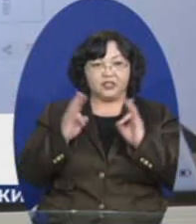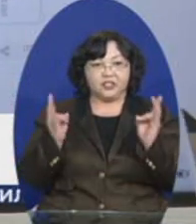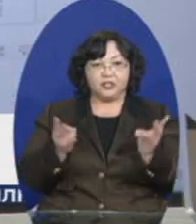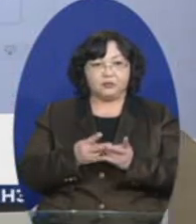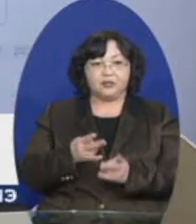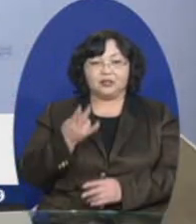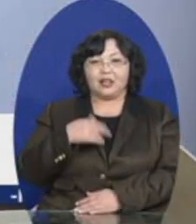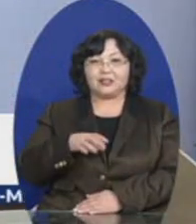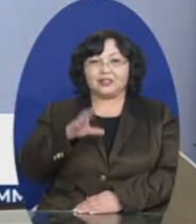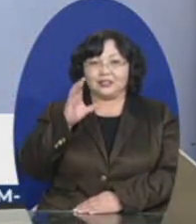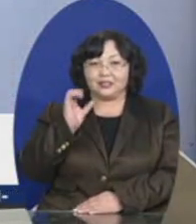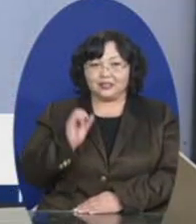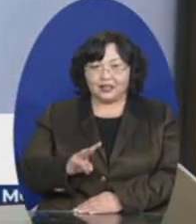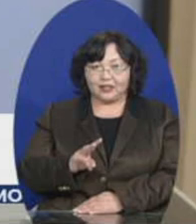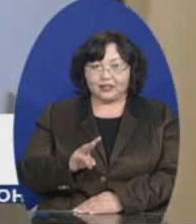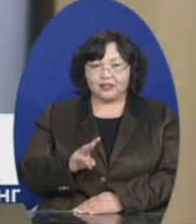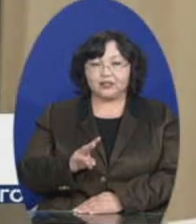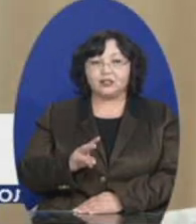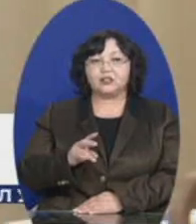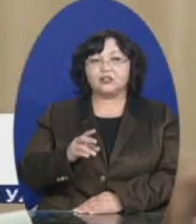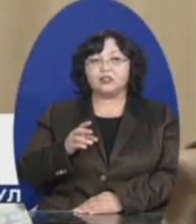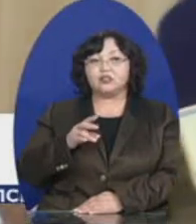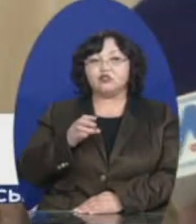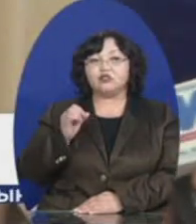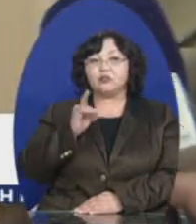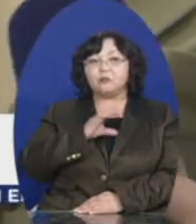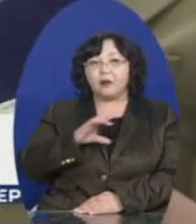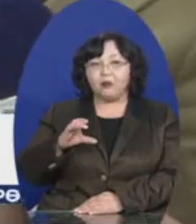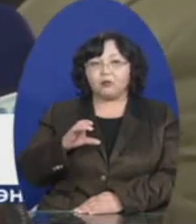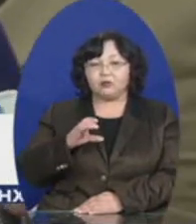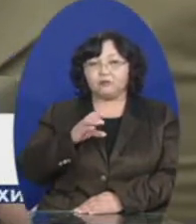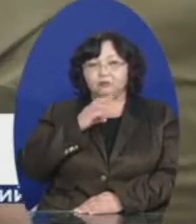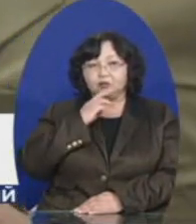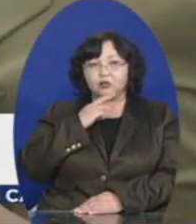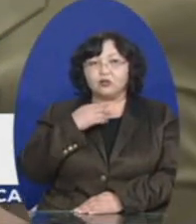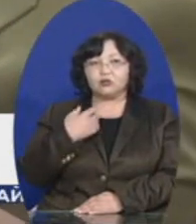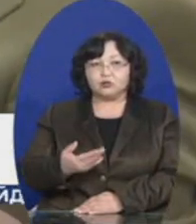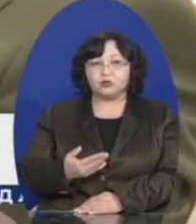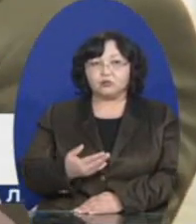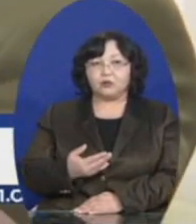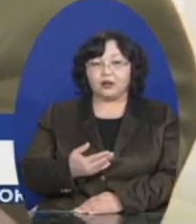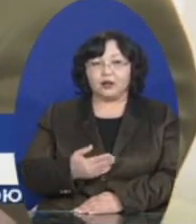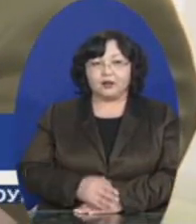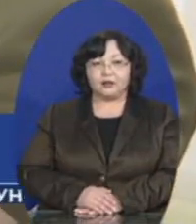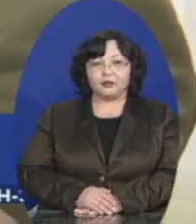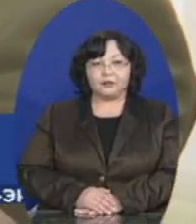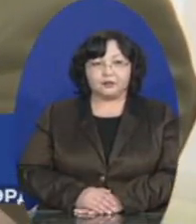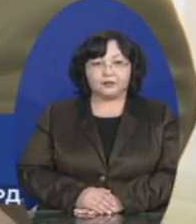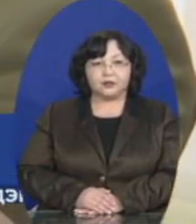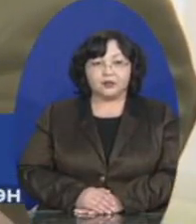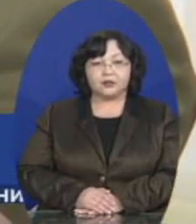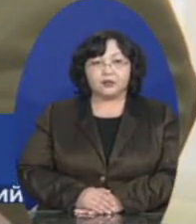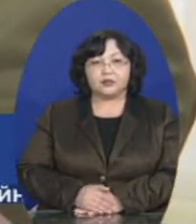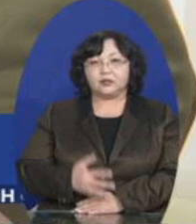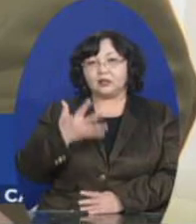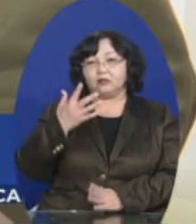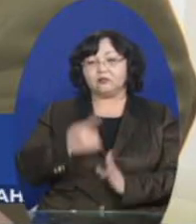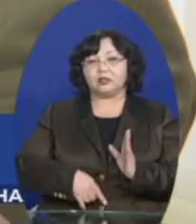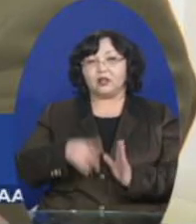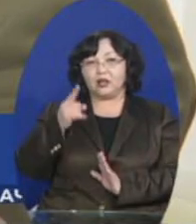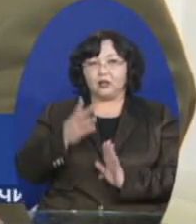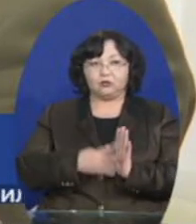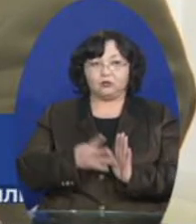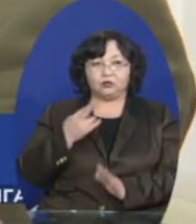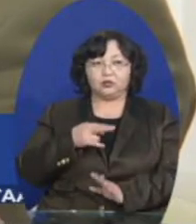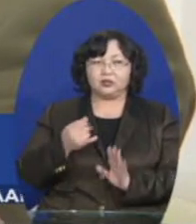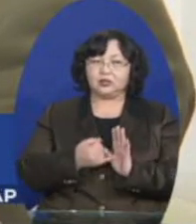өгсөн нийгмийн даатгалын ерөнхий газраас өгсөн мэдээлэл бол агент бичигдсэн ба 5 сарын 19-нд байдлаар 6 сарын